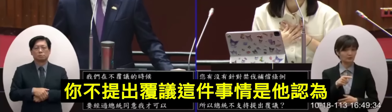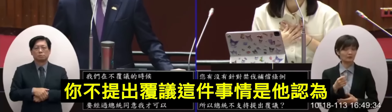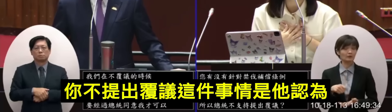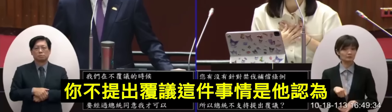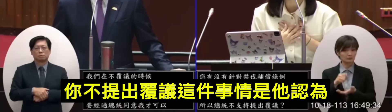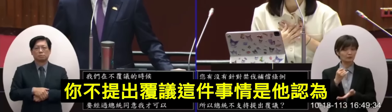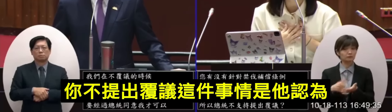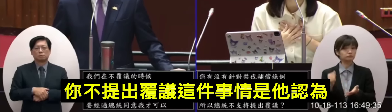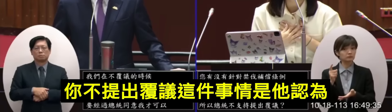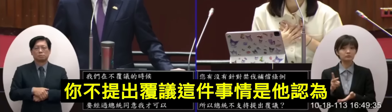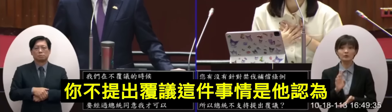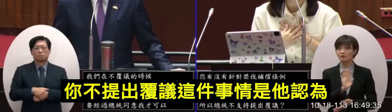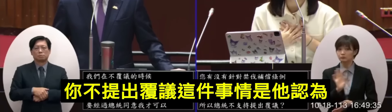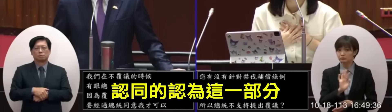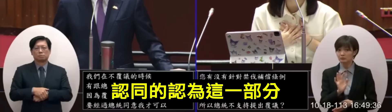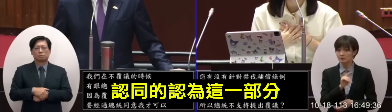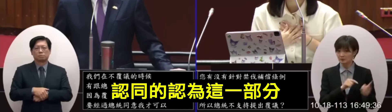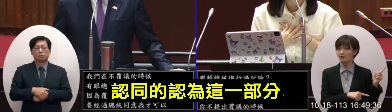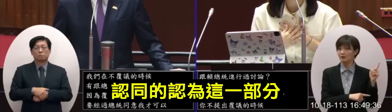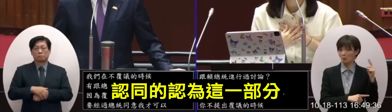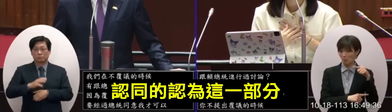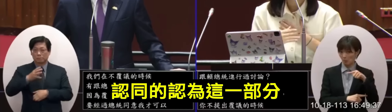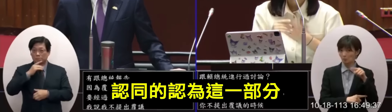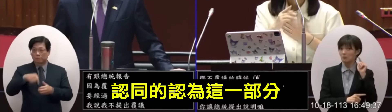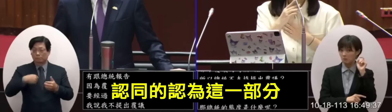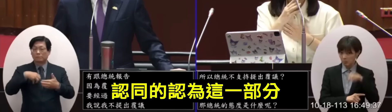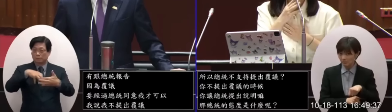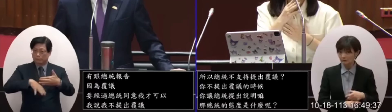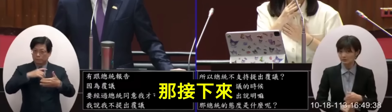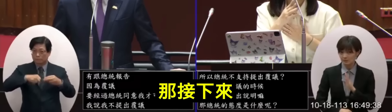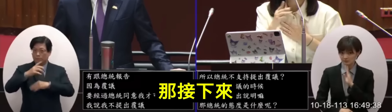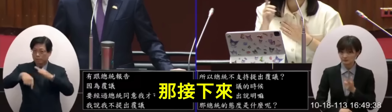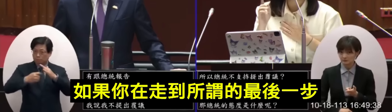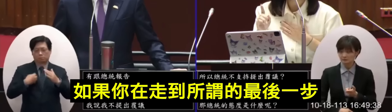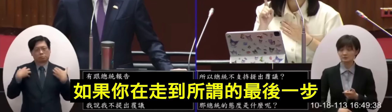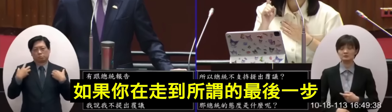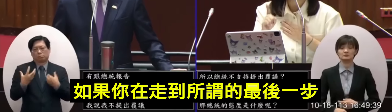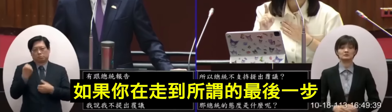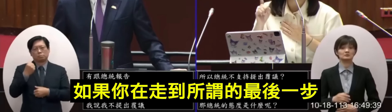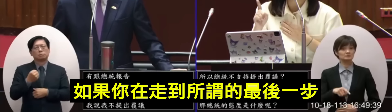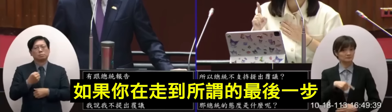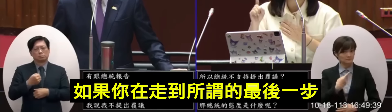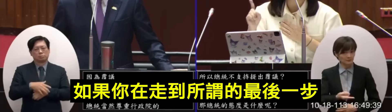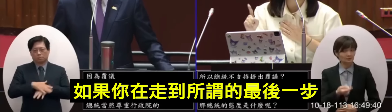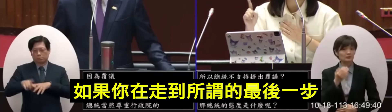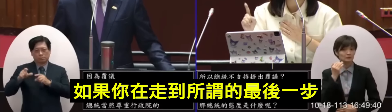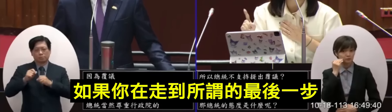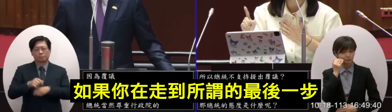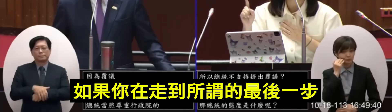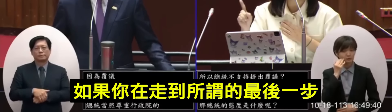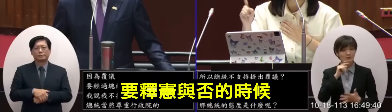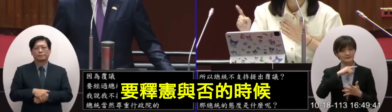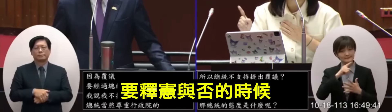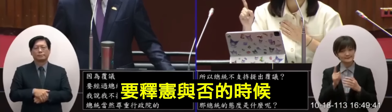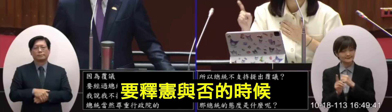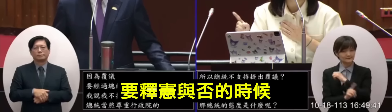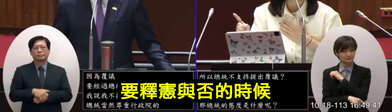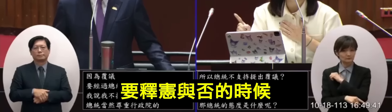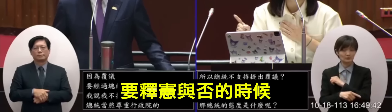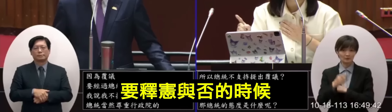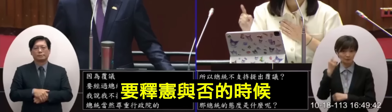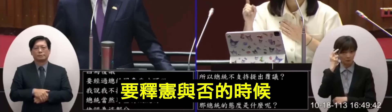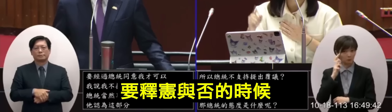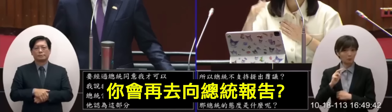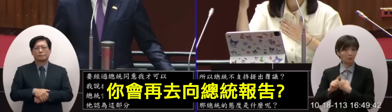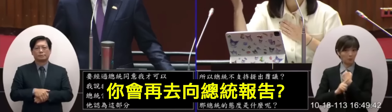复议这件事情是他认为认同的。 他认为这一部分。 好，那接下来如果你在走到所谓的最后一步要释宪与